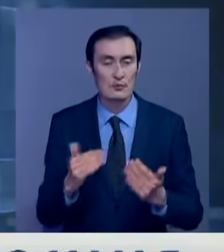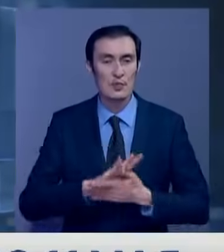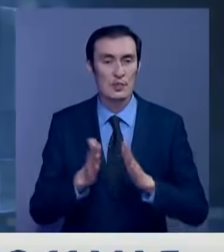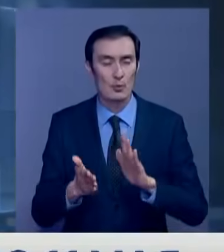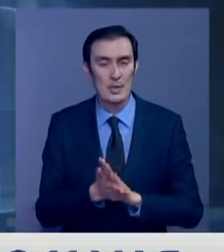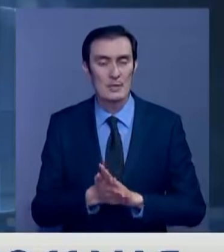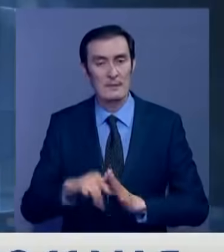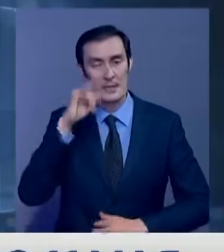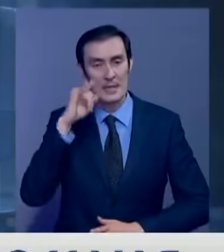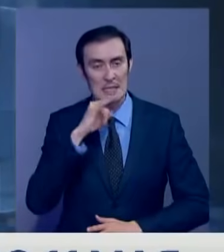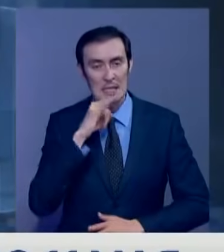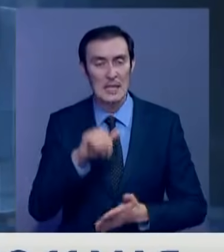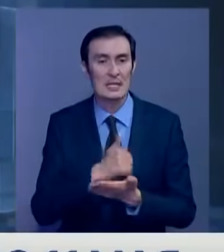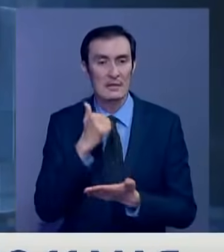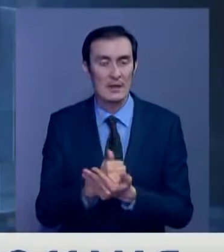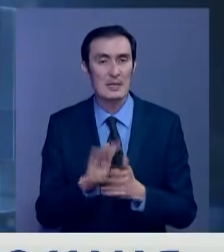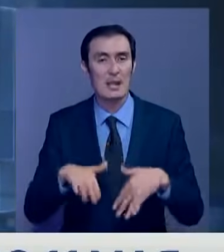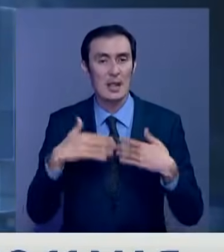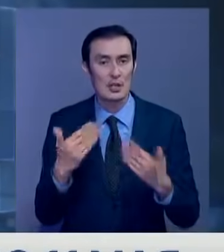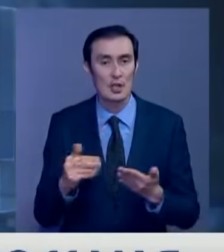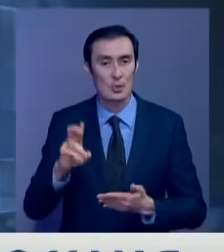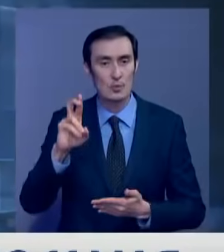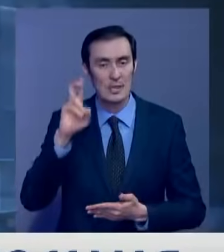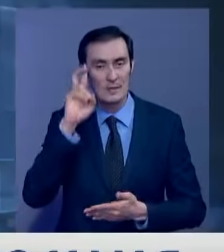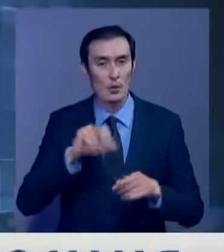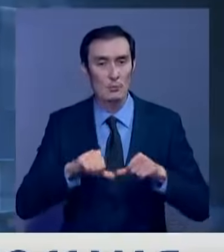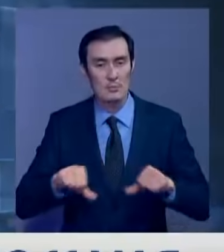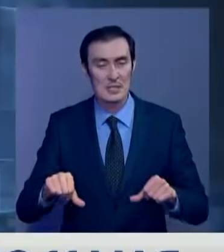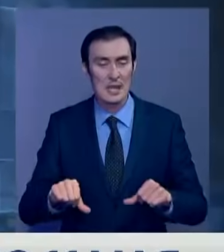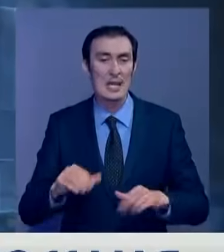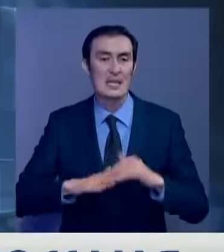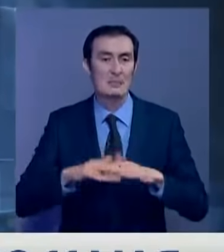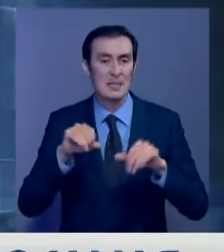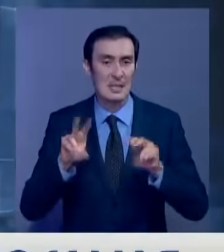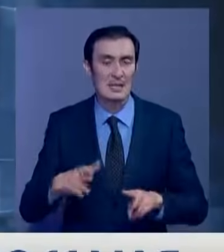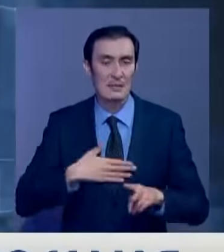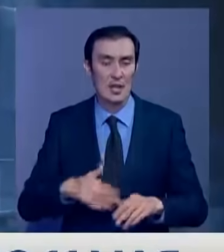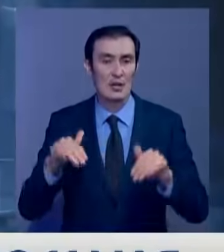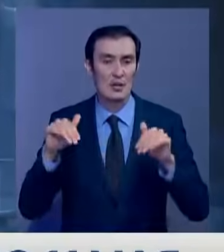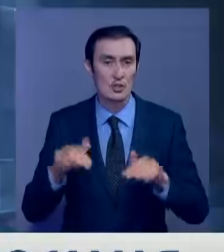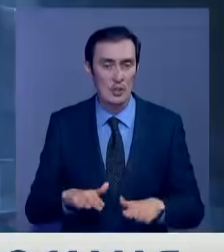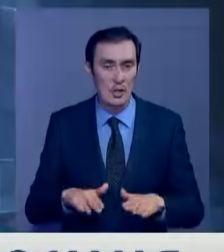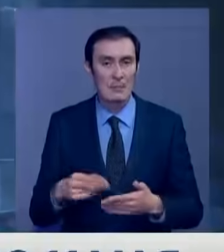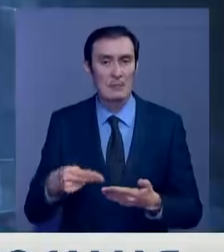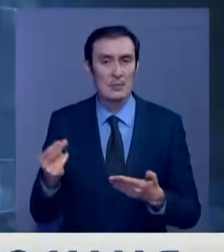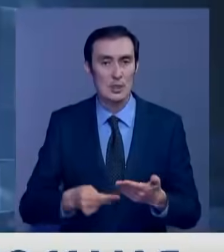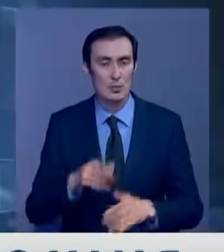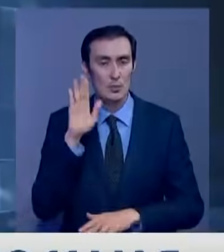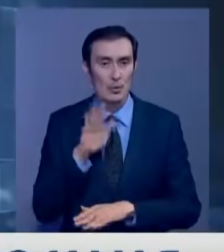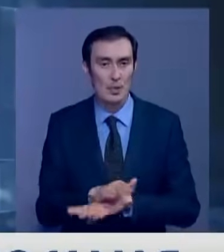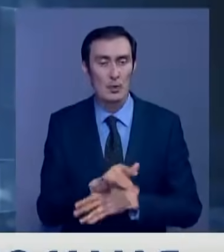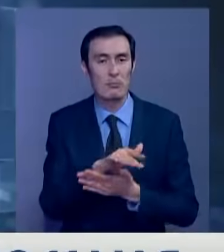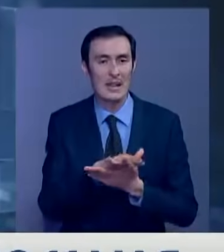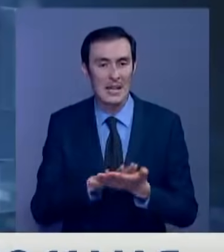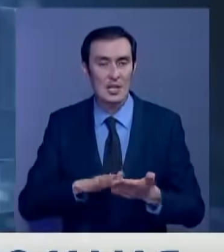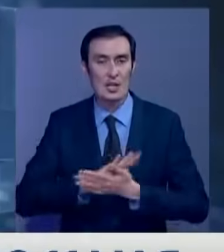ситуации в нашей стране и на основании предложения Государственной комиссии и экспертов, я принял решение подписать указ о